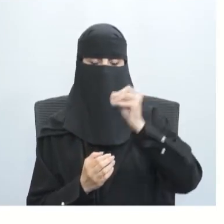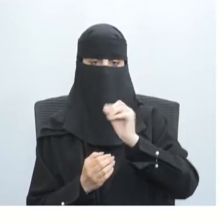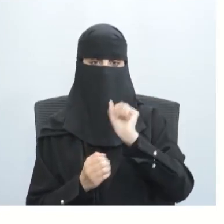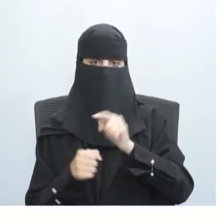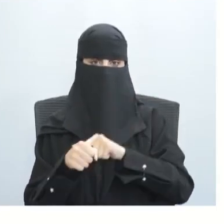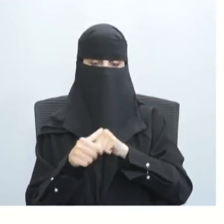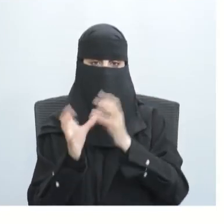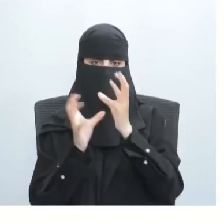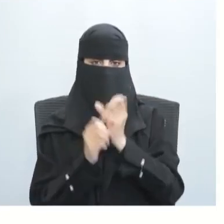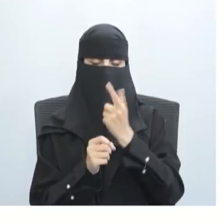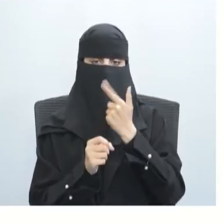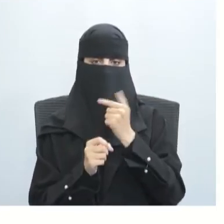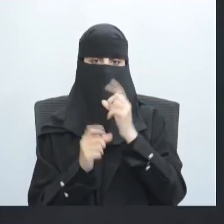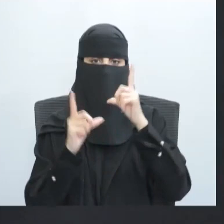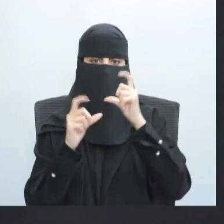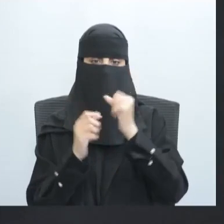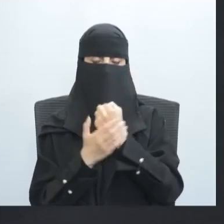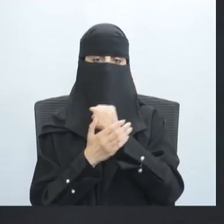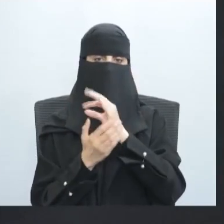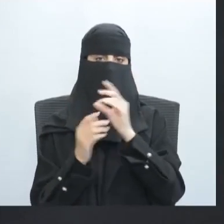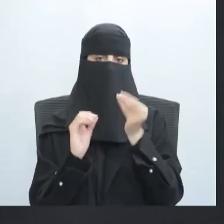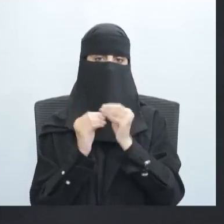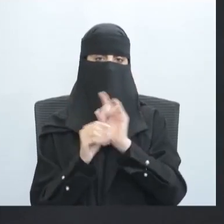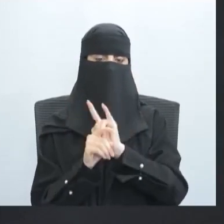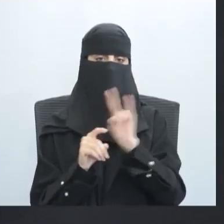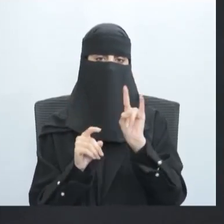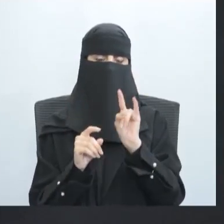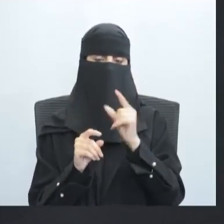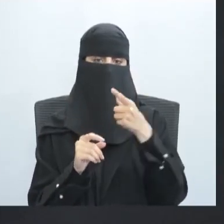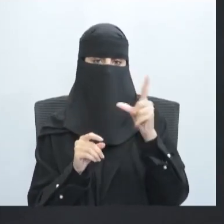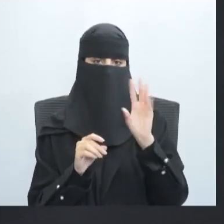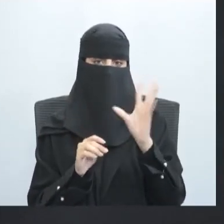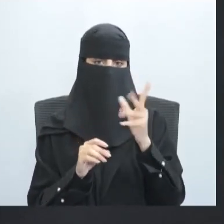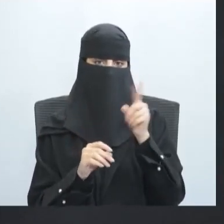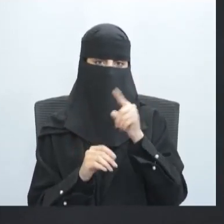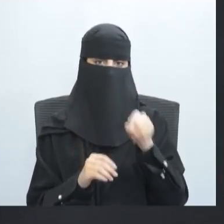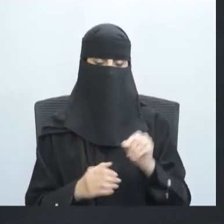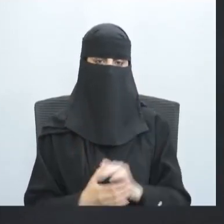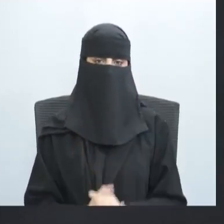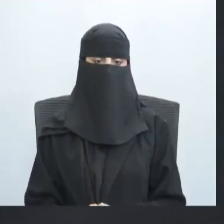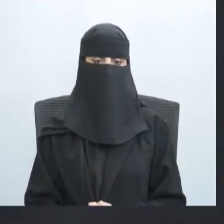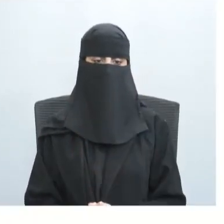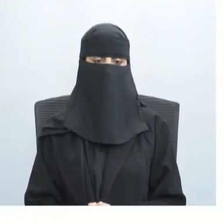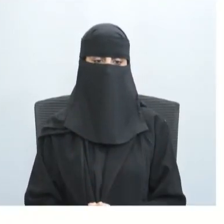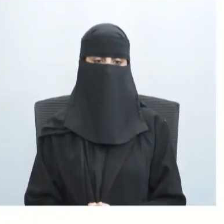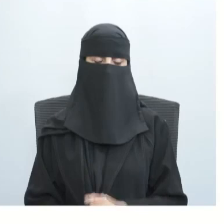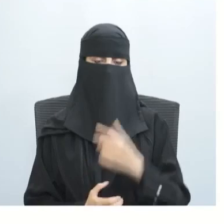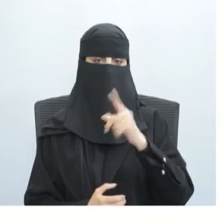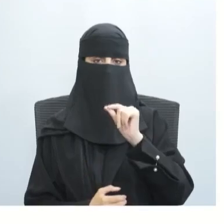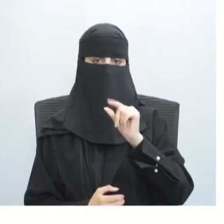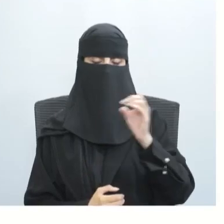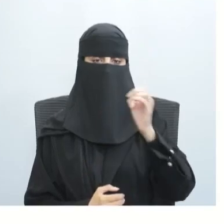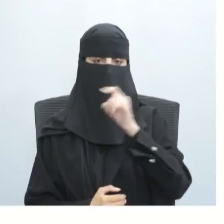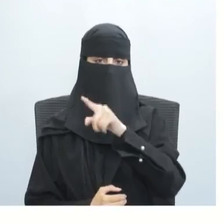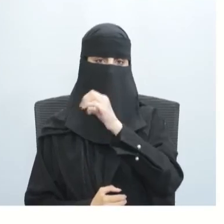البني الداكن للحصول على صوره بدون الوان العباره صحيحه ام خاطئه احسنت عباره